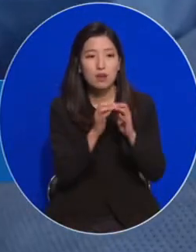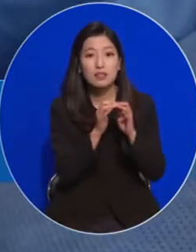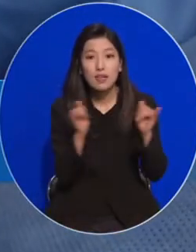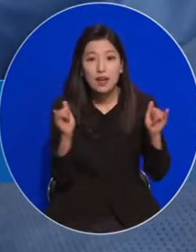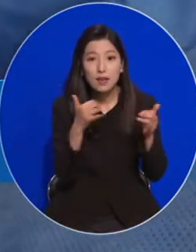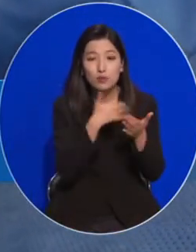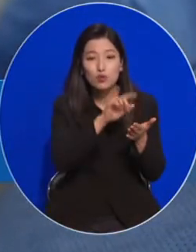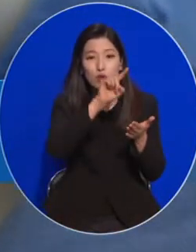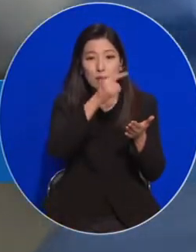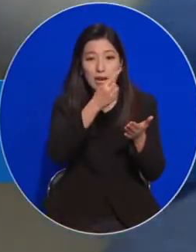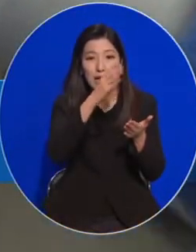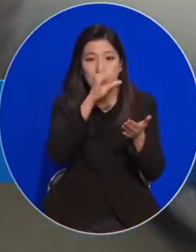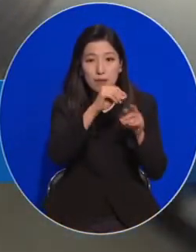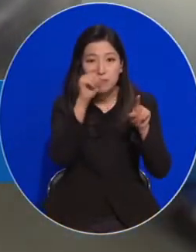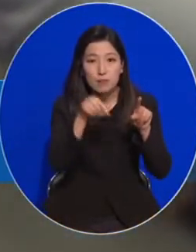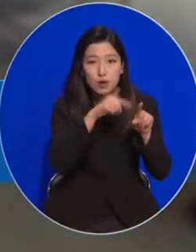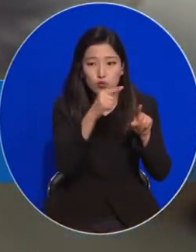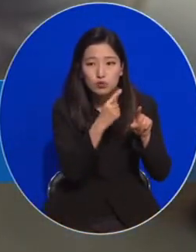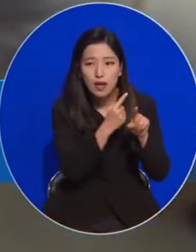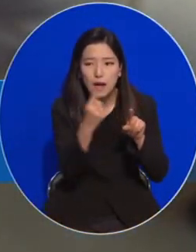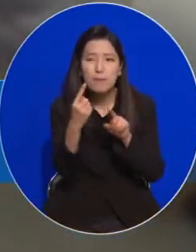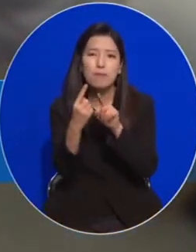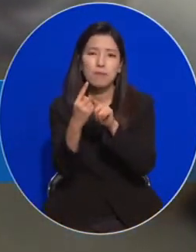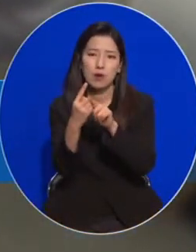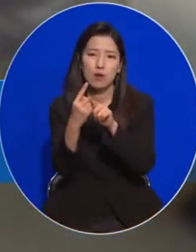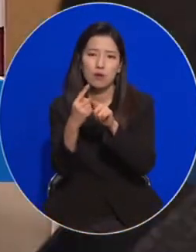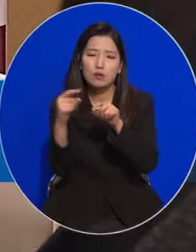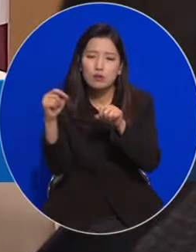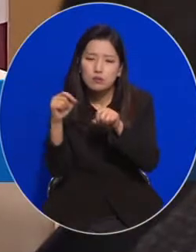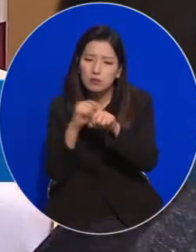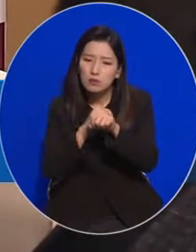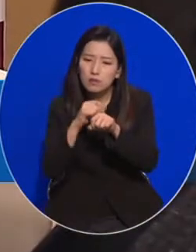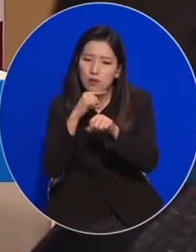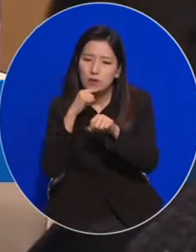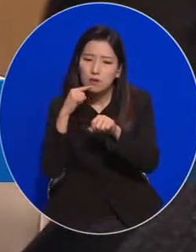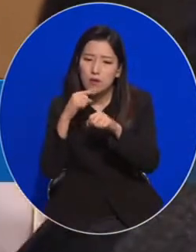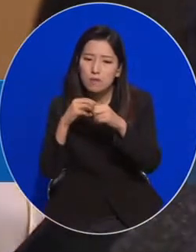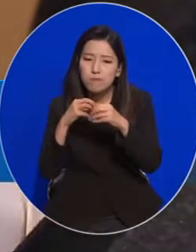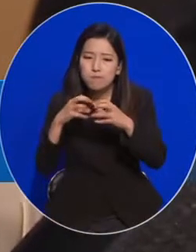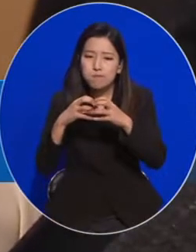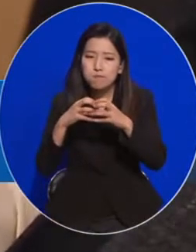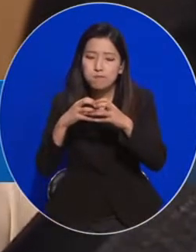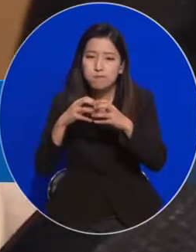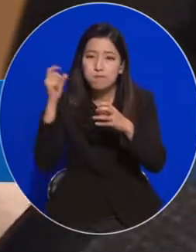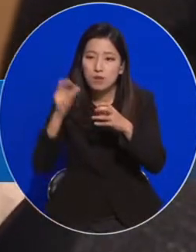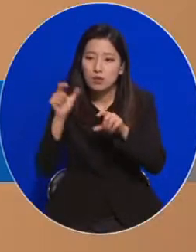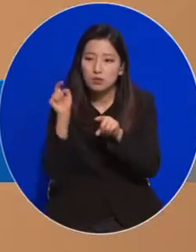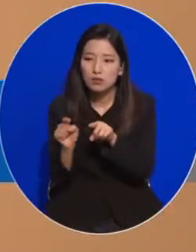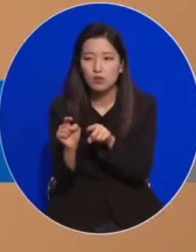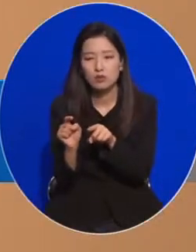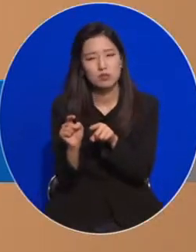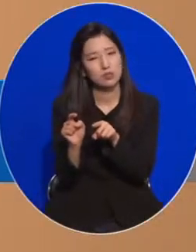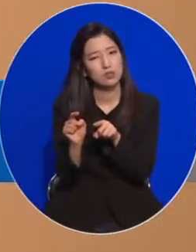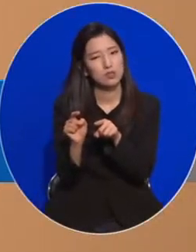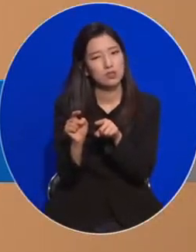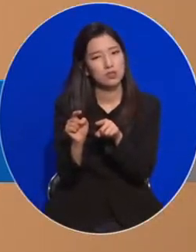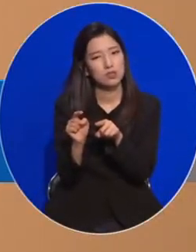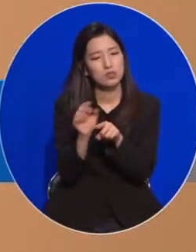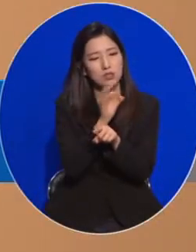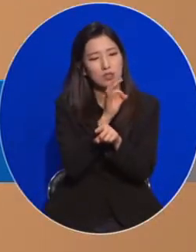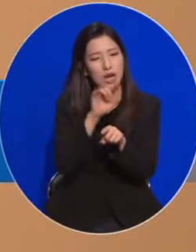1명 안팎으로 매우 드물게 나타나는 특정 혈액응고 장애는 백신과 인과성에 대한 정밀한